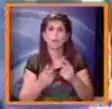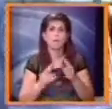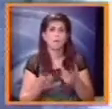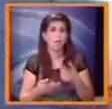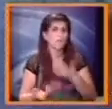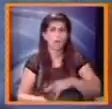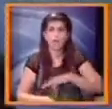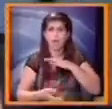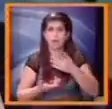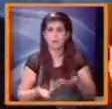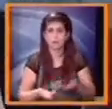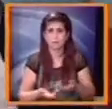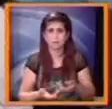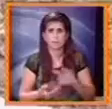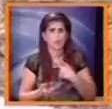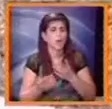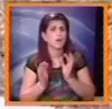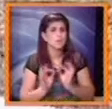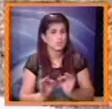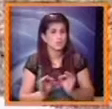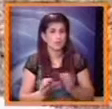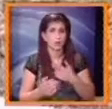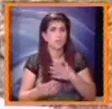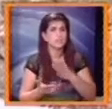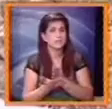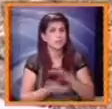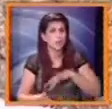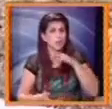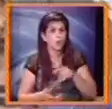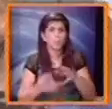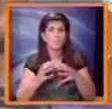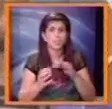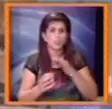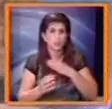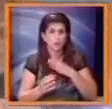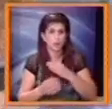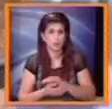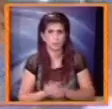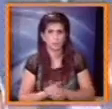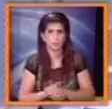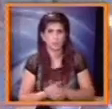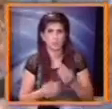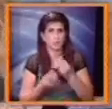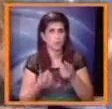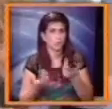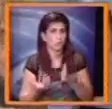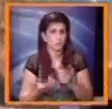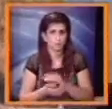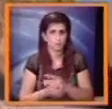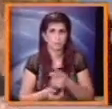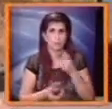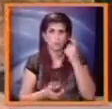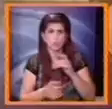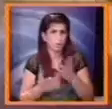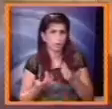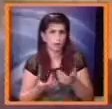אנחנו חיים? אנחנו אך ורק את הבדואי פה, כולם בדואים. יעני, אין פה שגר פלחם או יש גזענות